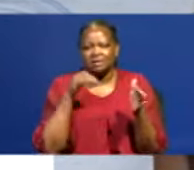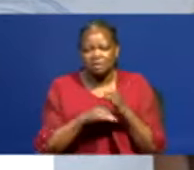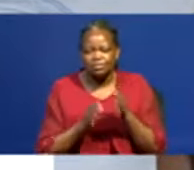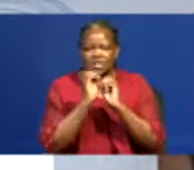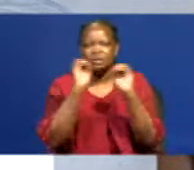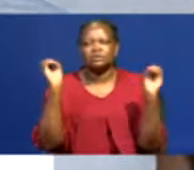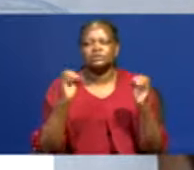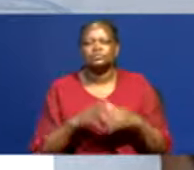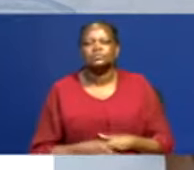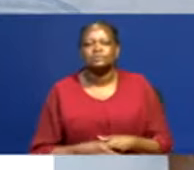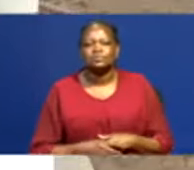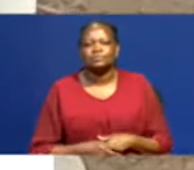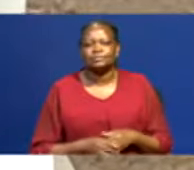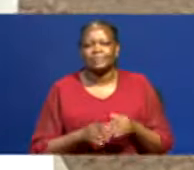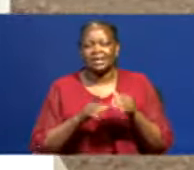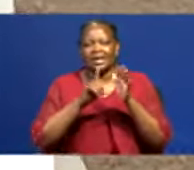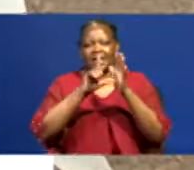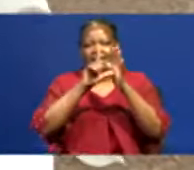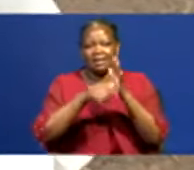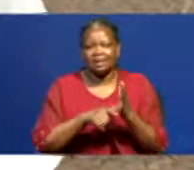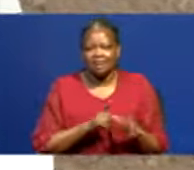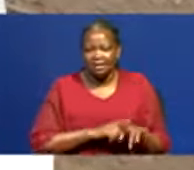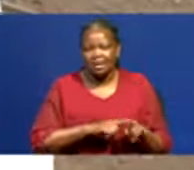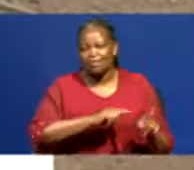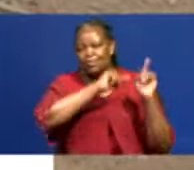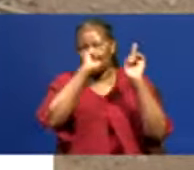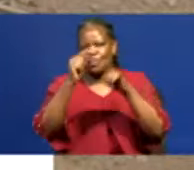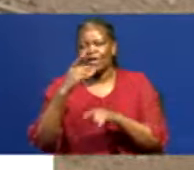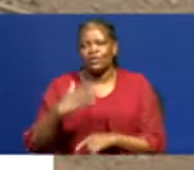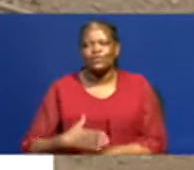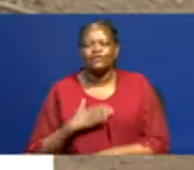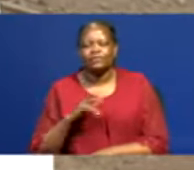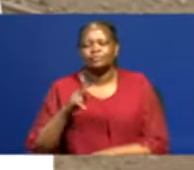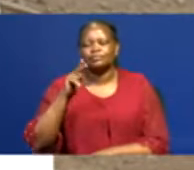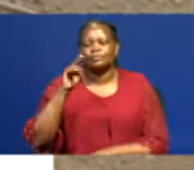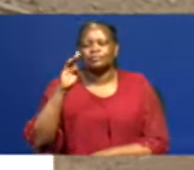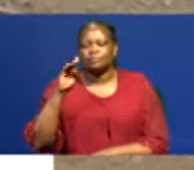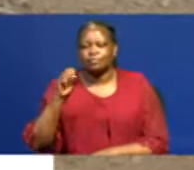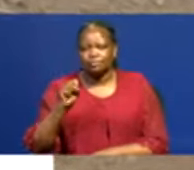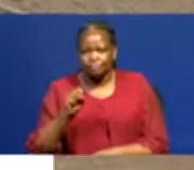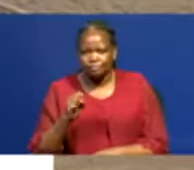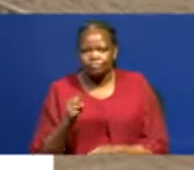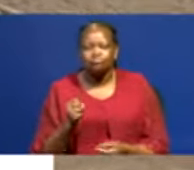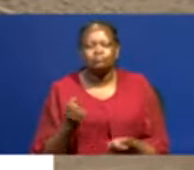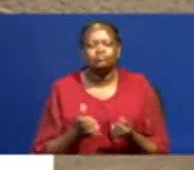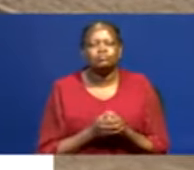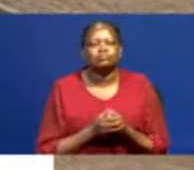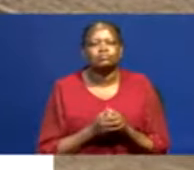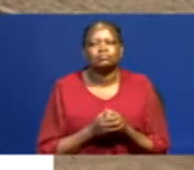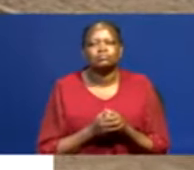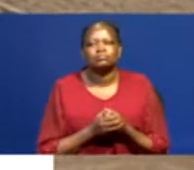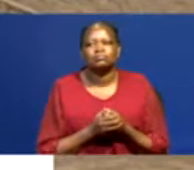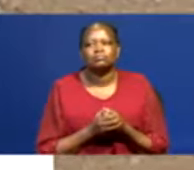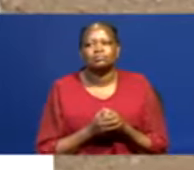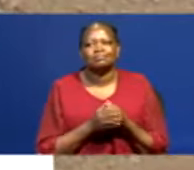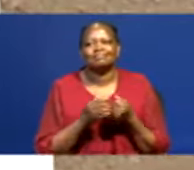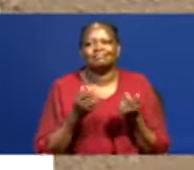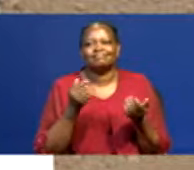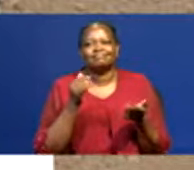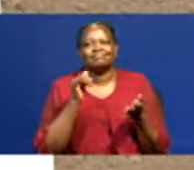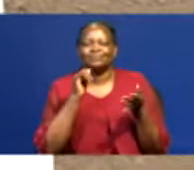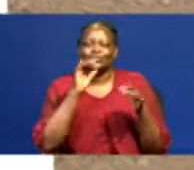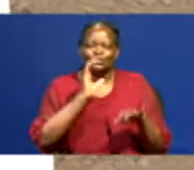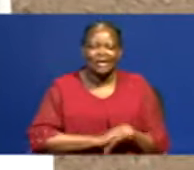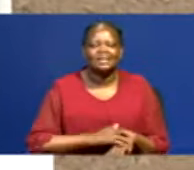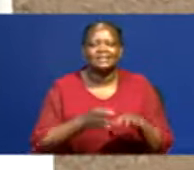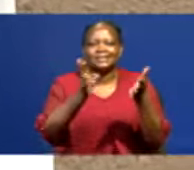ulemavu. Baada ya kuzuru katika afisa za halmashauri kusajili wanafunzi wa kujiunga na vyuo vikuu mara kadhaa ili aweze